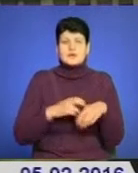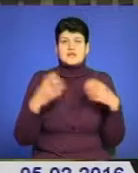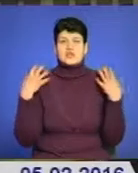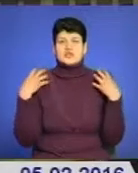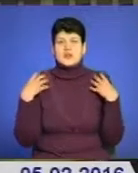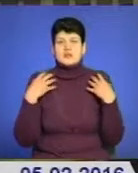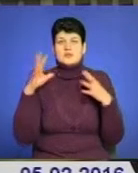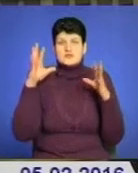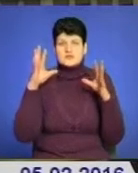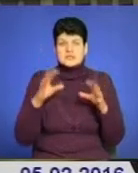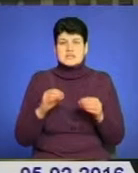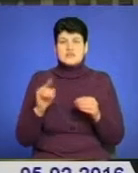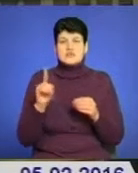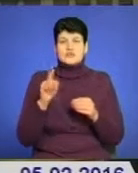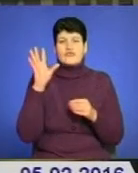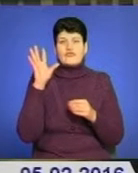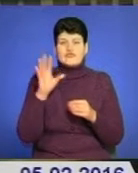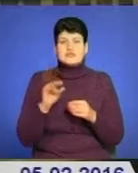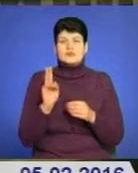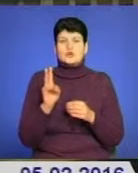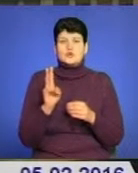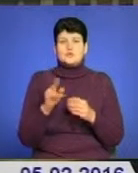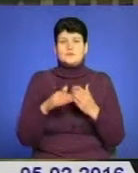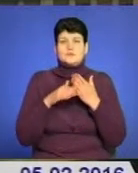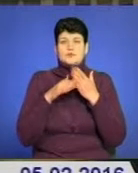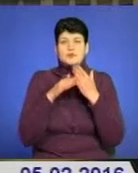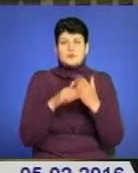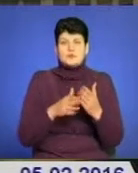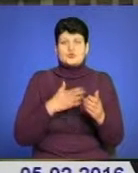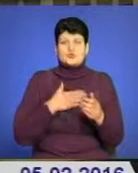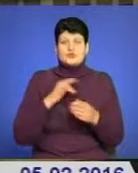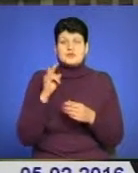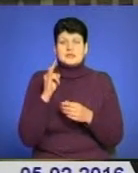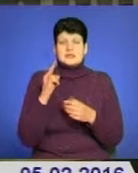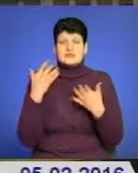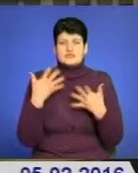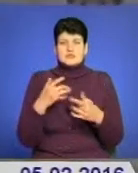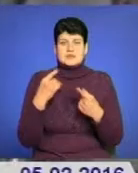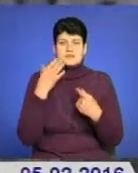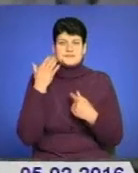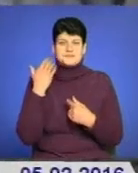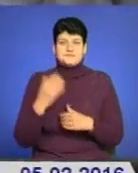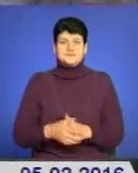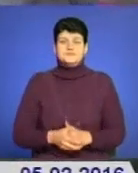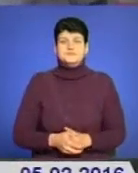начальникам, і всім, хто приклав руку, що моїй дитині вже інакше.